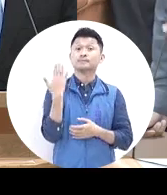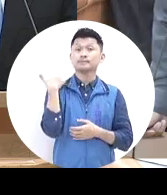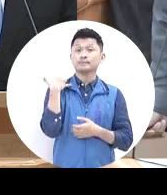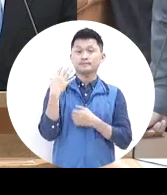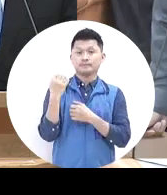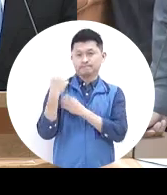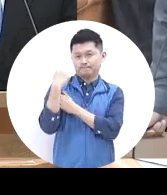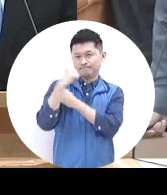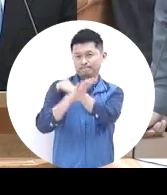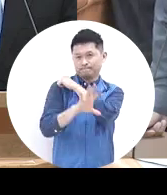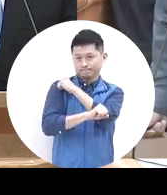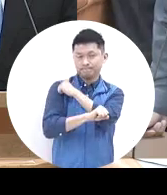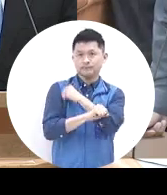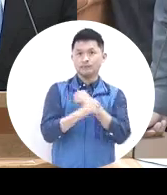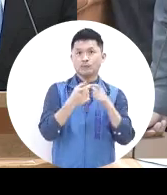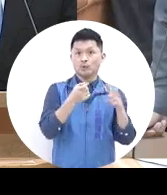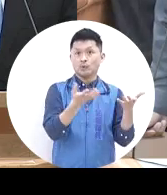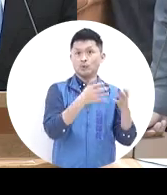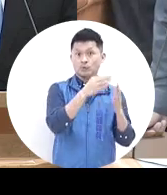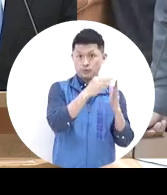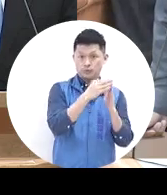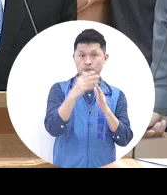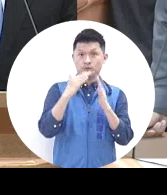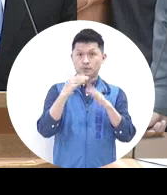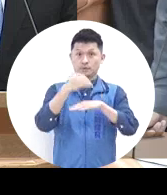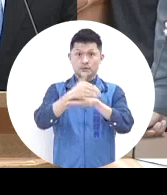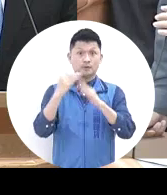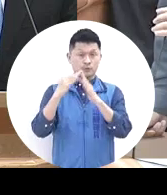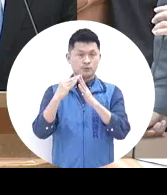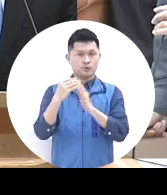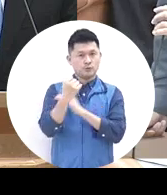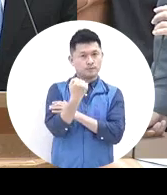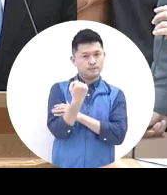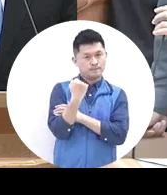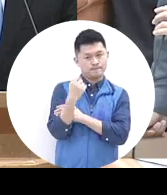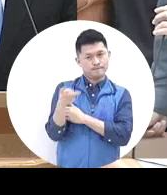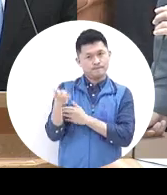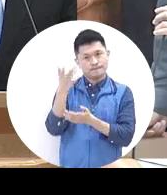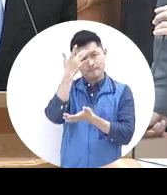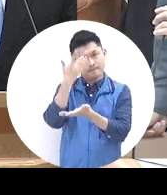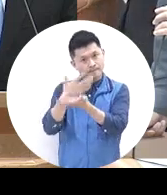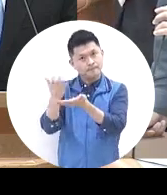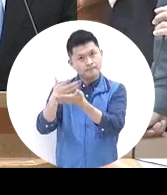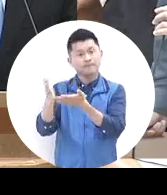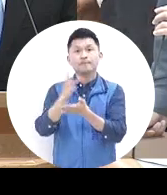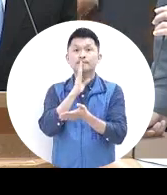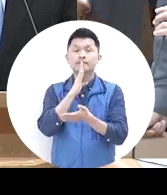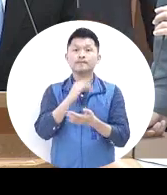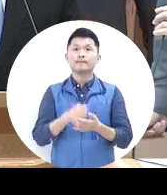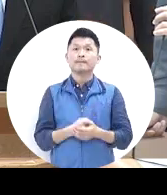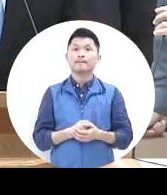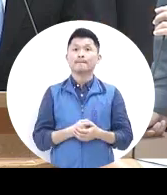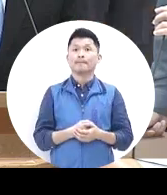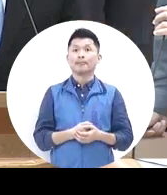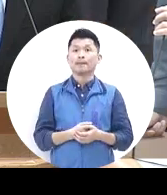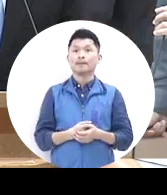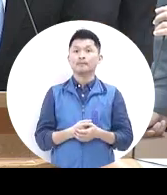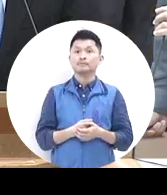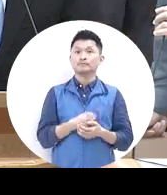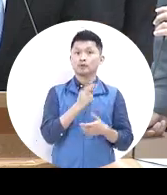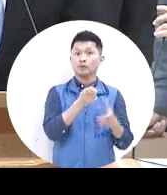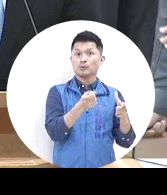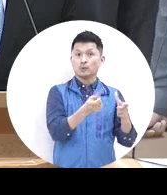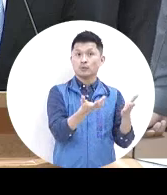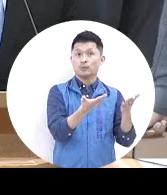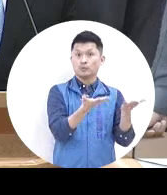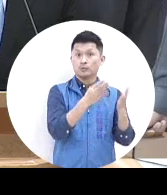我们公务局跟城乡局其实都很努力在解决这一块。所以说这一方面，拜托我们的公务局局长跟城乡局